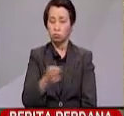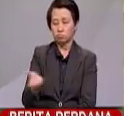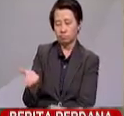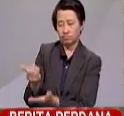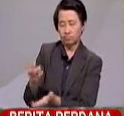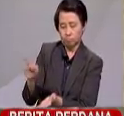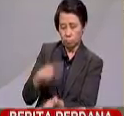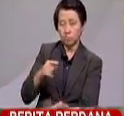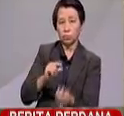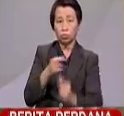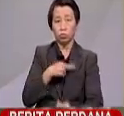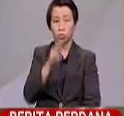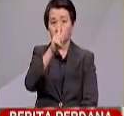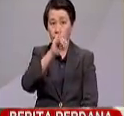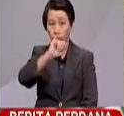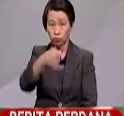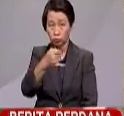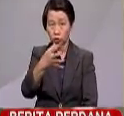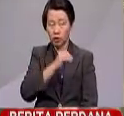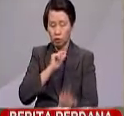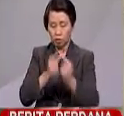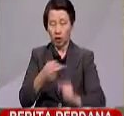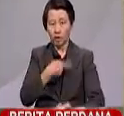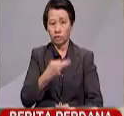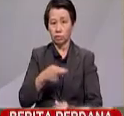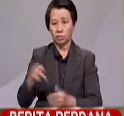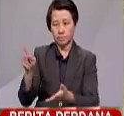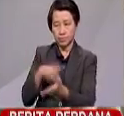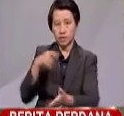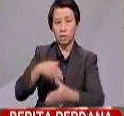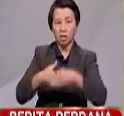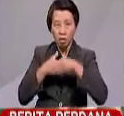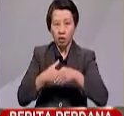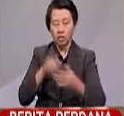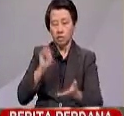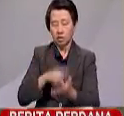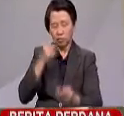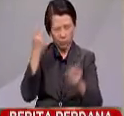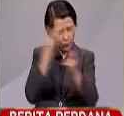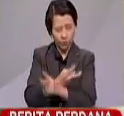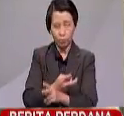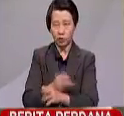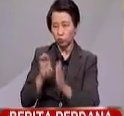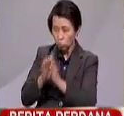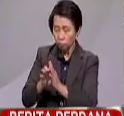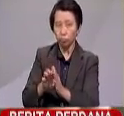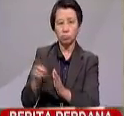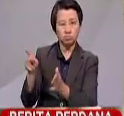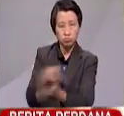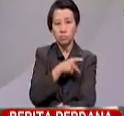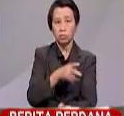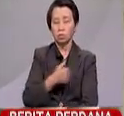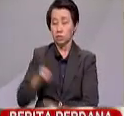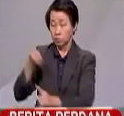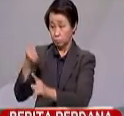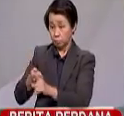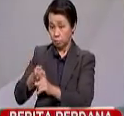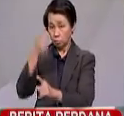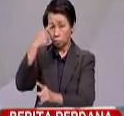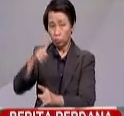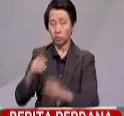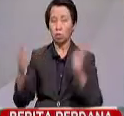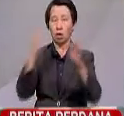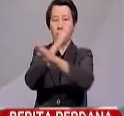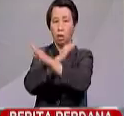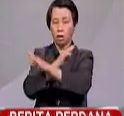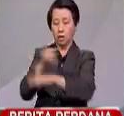ganti rugi am RM1 juta, ganti rugi pampasan, ganti rugi teruk dan teladan. Juga perintah injunksi bagi